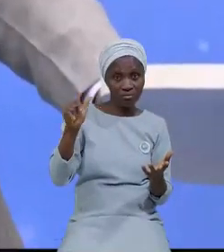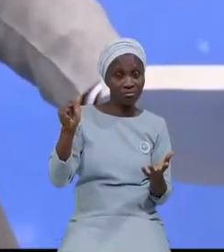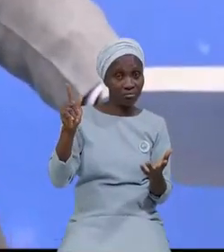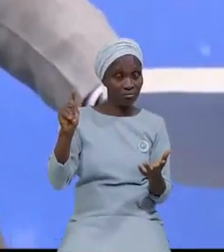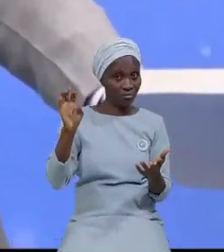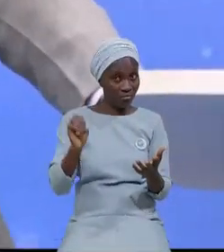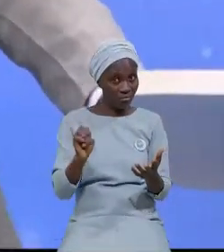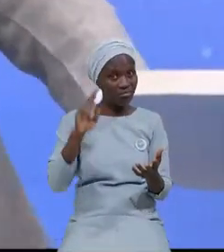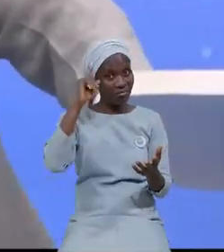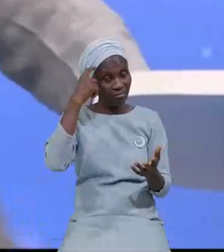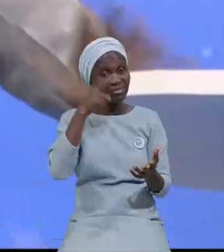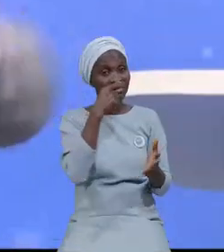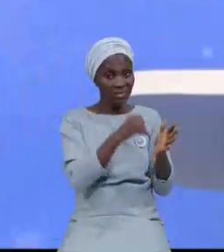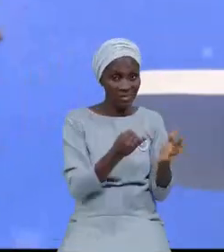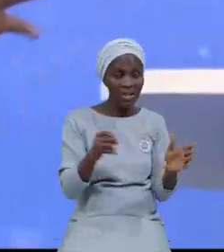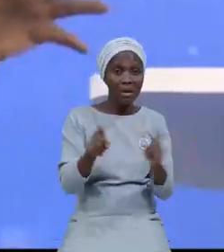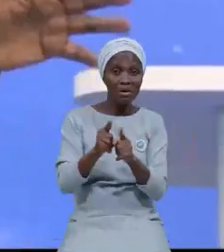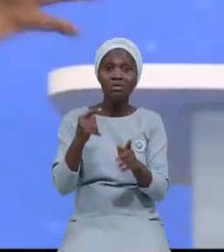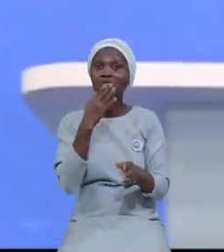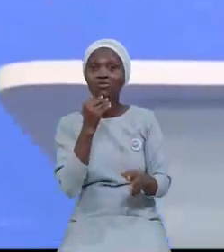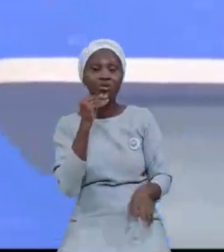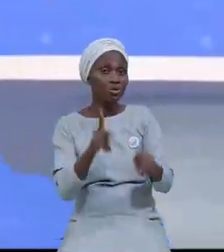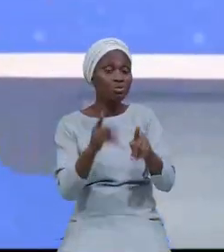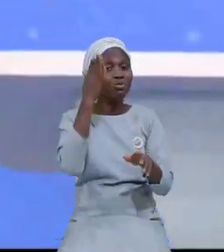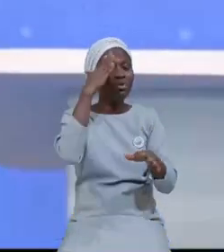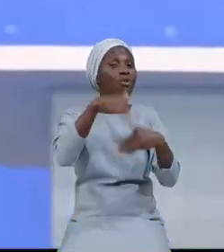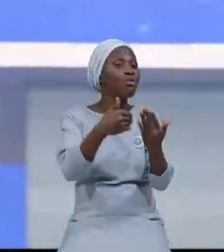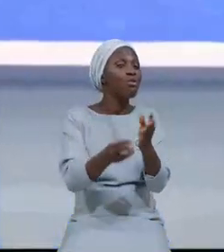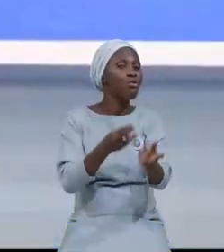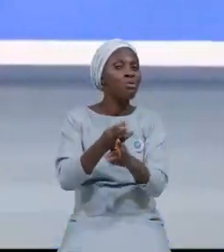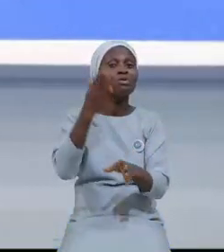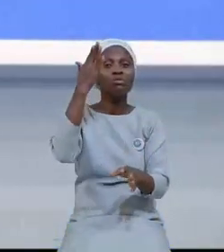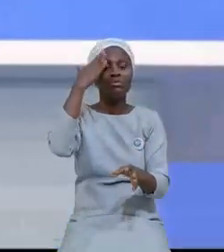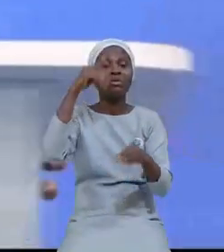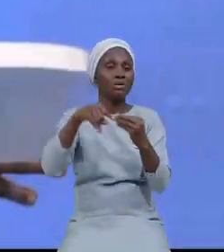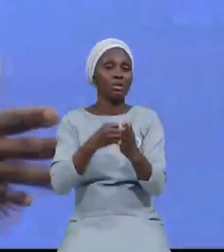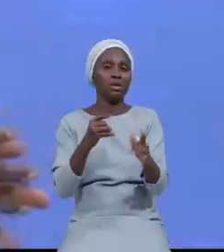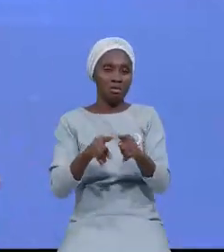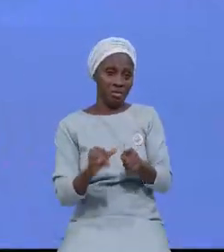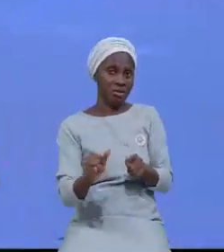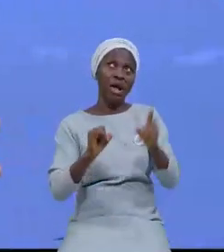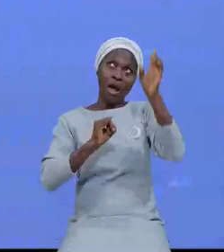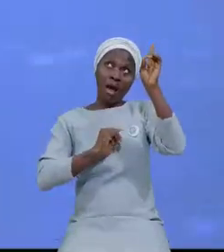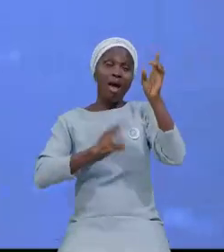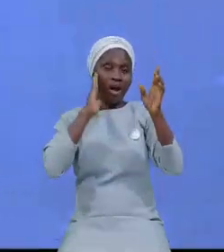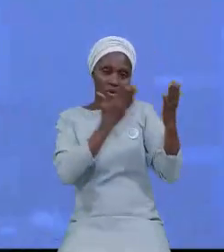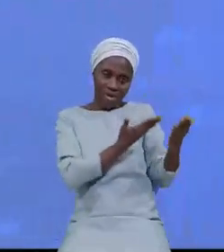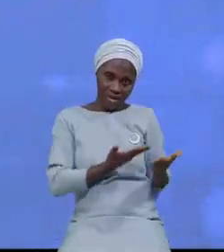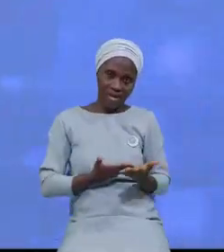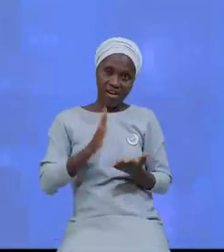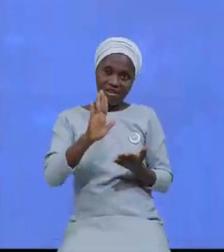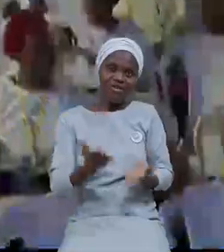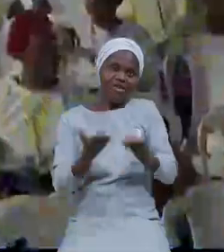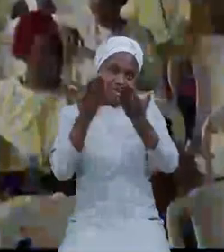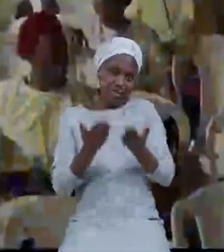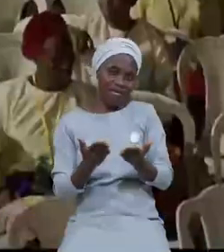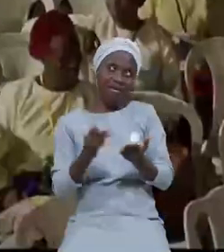Pilate l'a dit même les Juifs le savaient le monde le savait mais cependant je vais porter tes fardeaux et